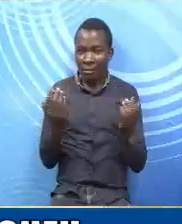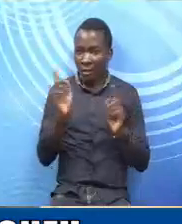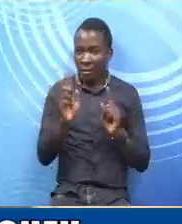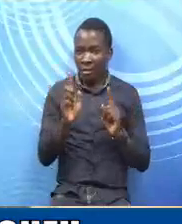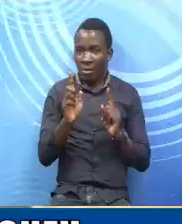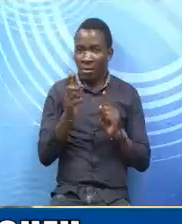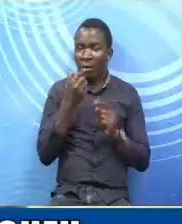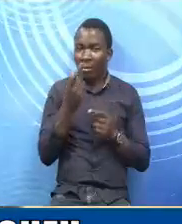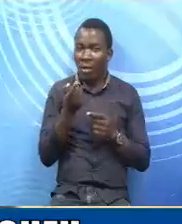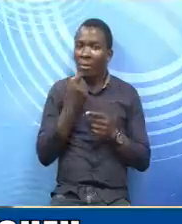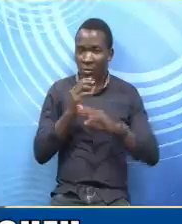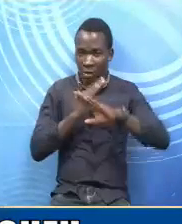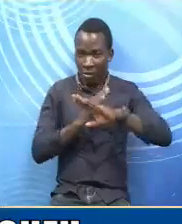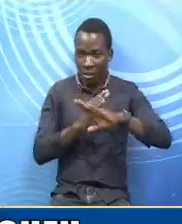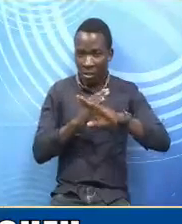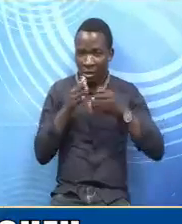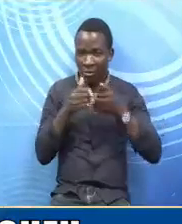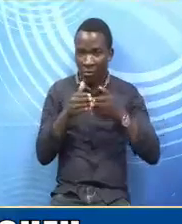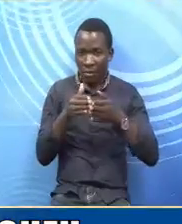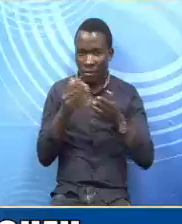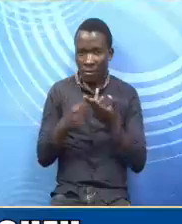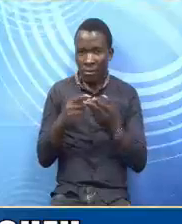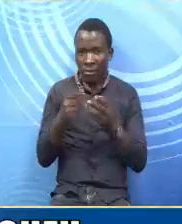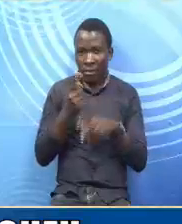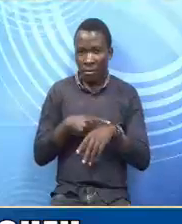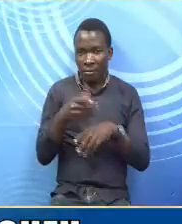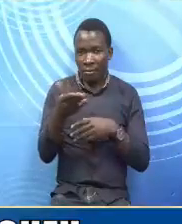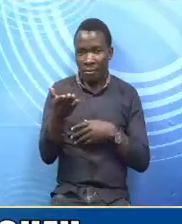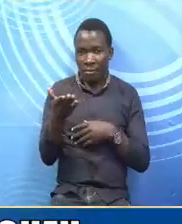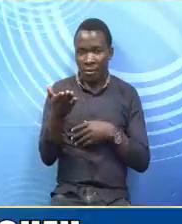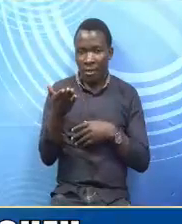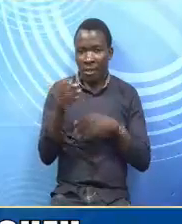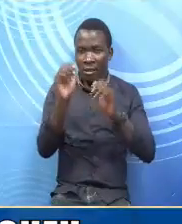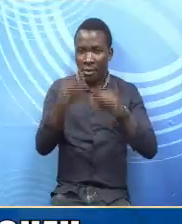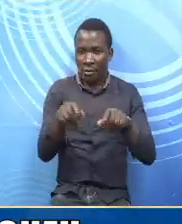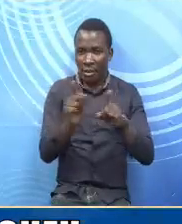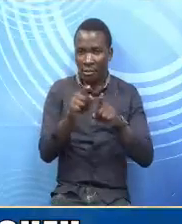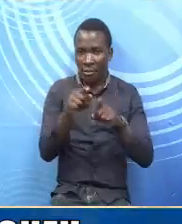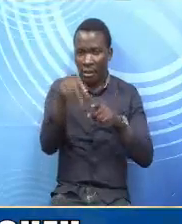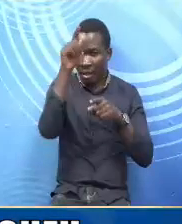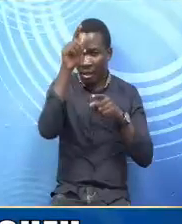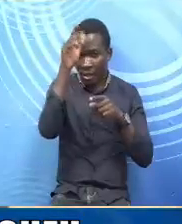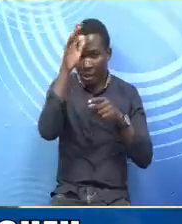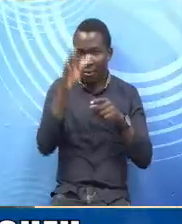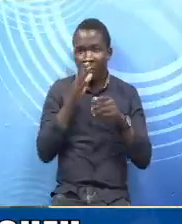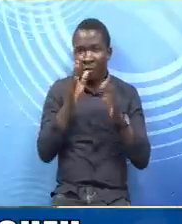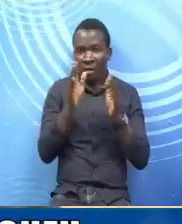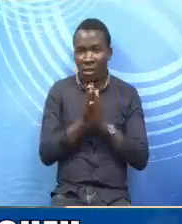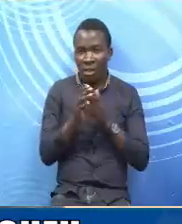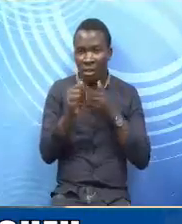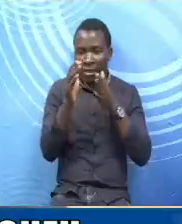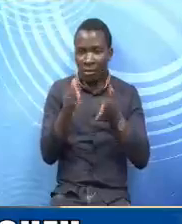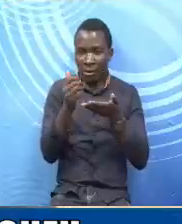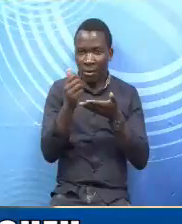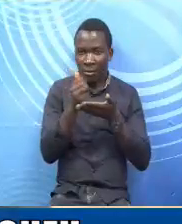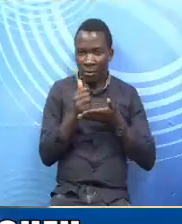ubusambanyi binashobotse ku muntu w'umubyeyi cyangwa se n'abayobozi badufashije kubajya abana abantu biremereye kuko